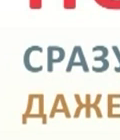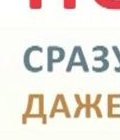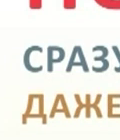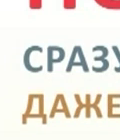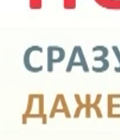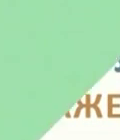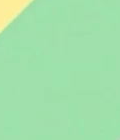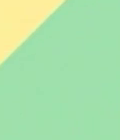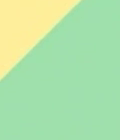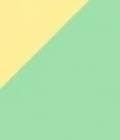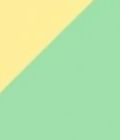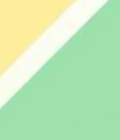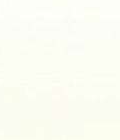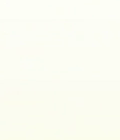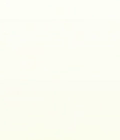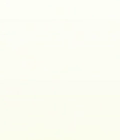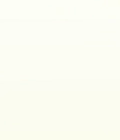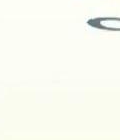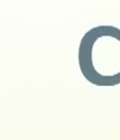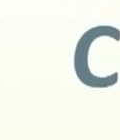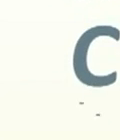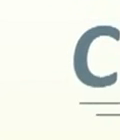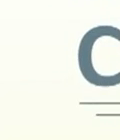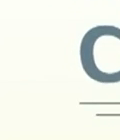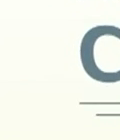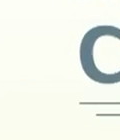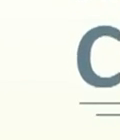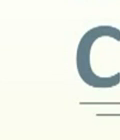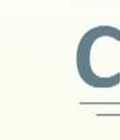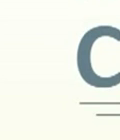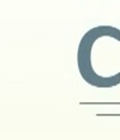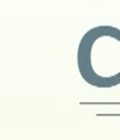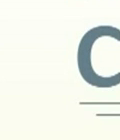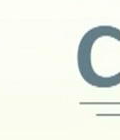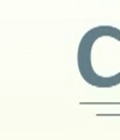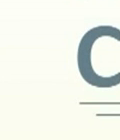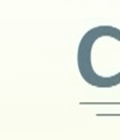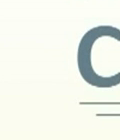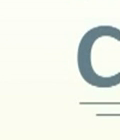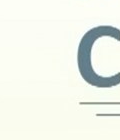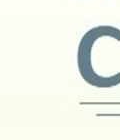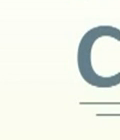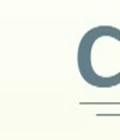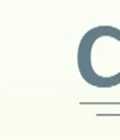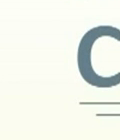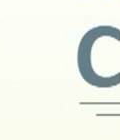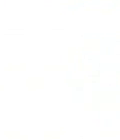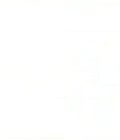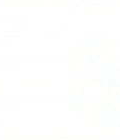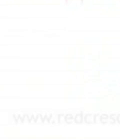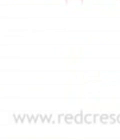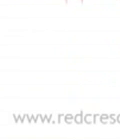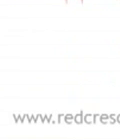даже пожар произошел по твоей вине. Звони 101 в случае пожара. Запомни, 101 – пожарная